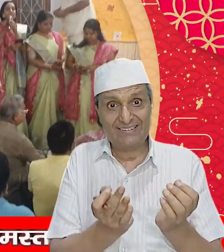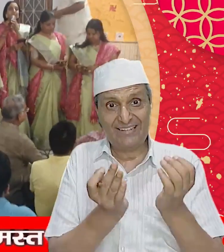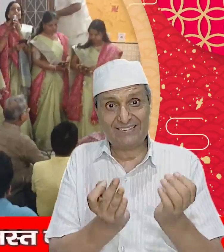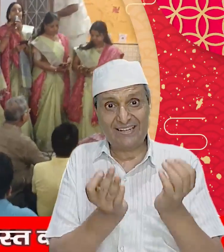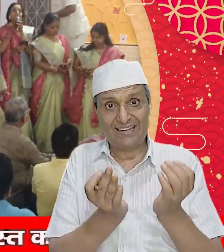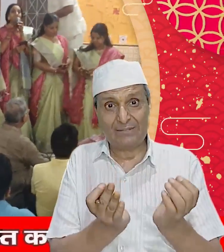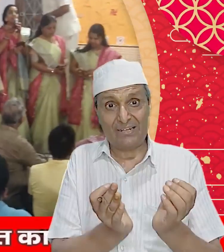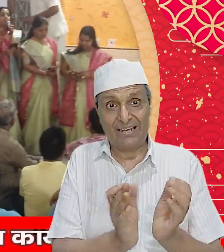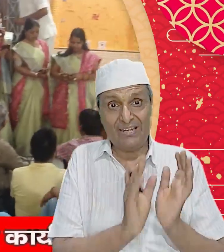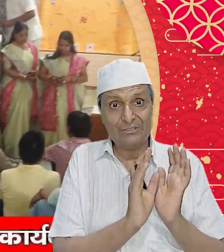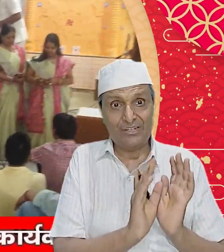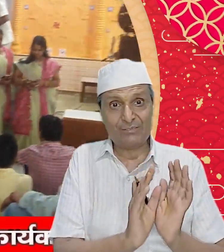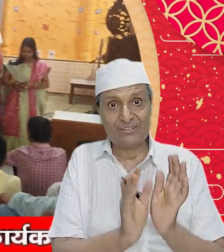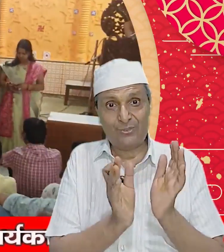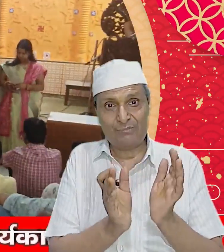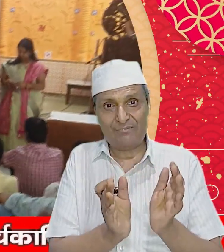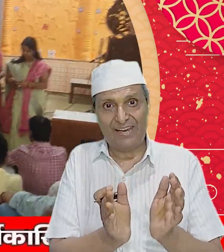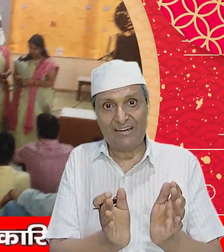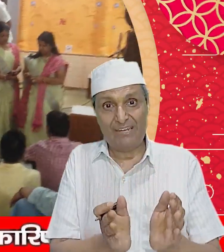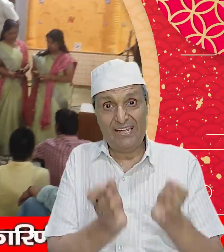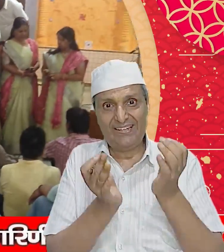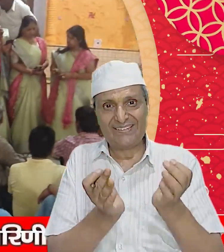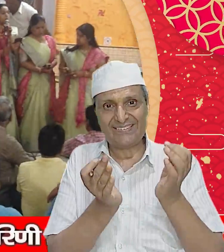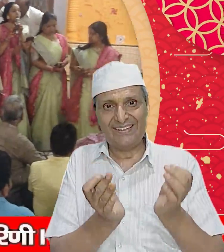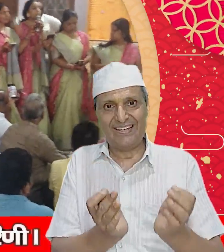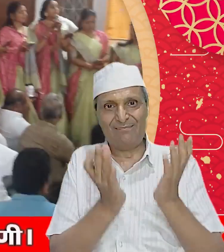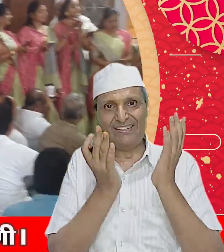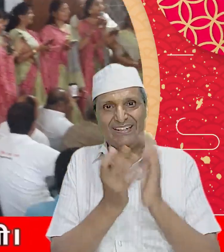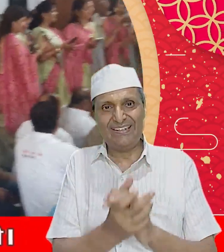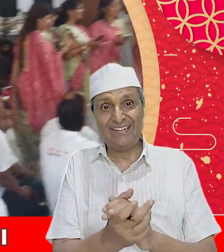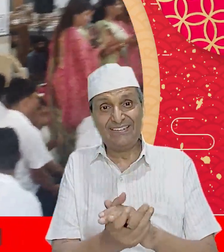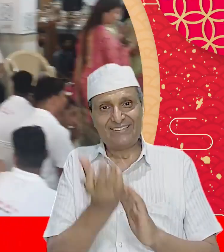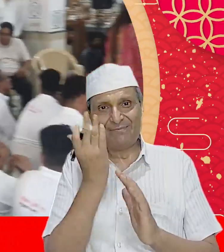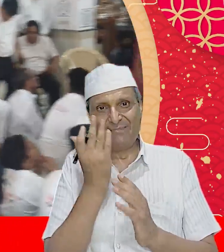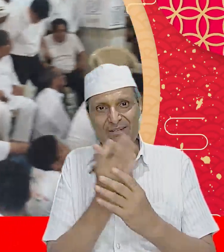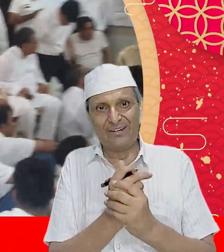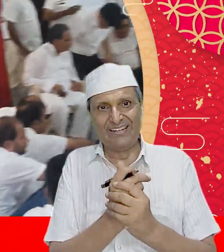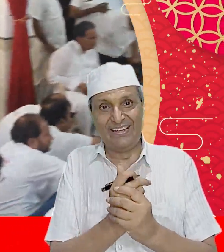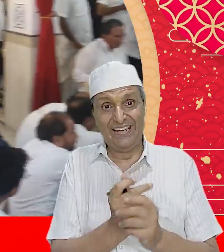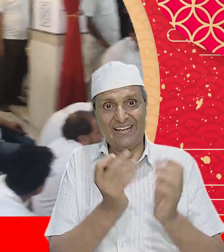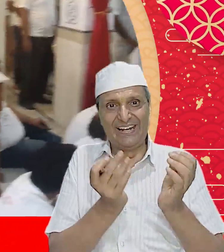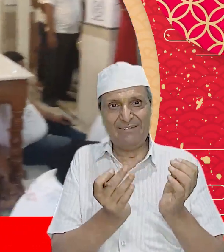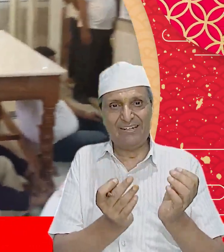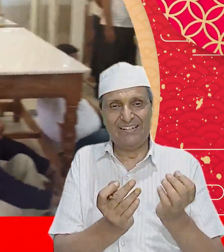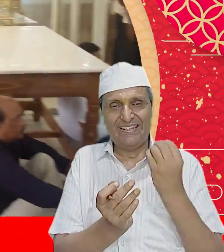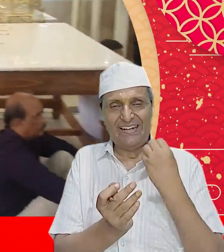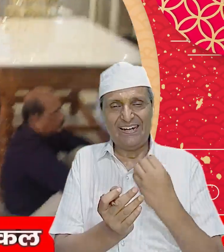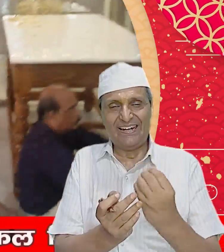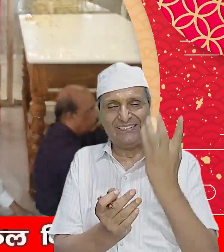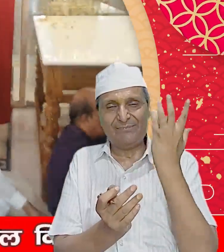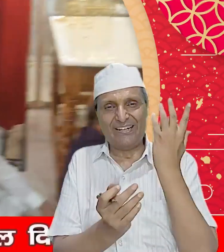हमें ऐसे ऐसे कार्यक्रम करेंगे, जो इस बार सूरज बल विहार ने भी ऐसा संकल्प लिया है। दृश्य बड़े मनोहारी हैं, कहानी